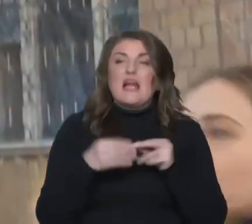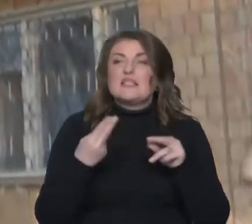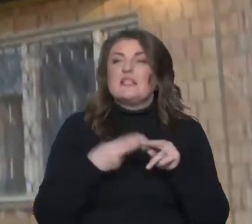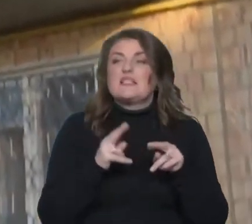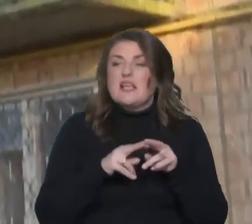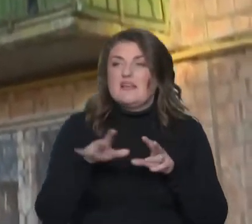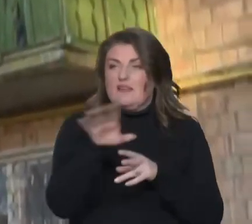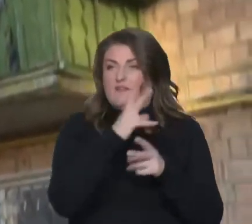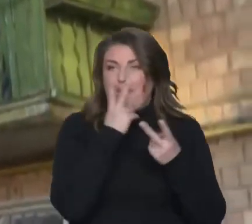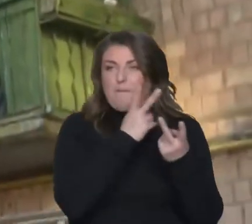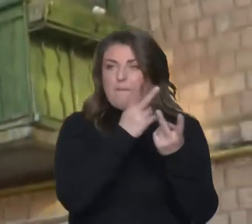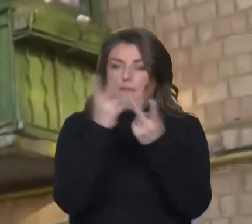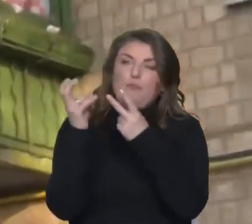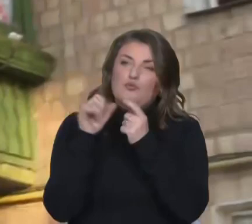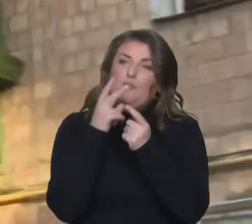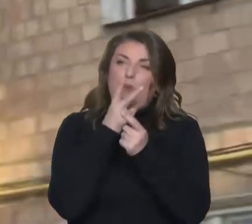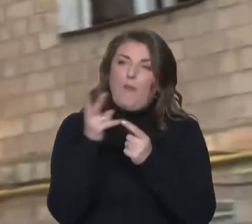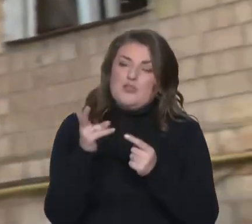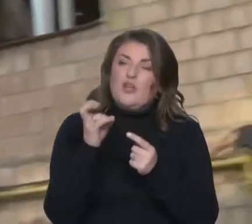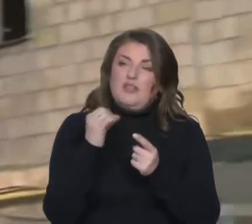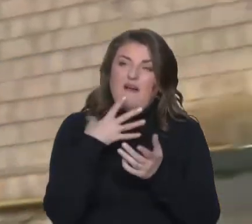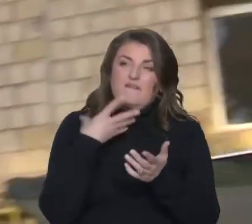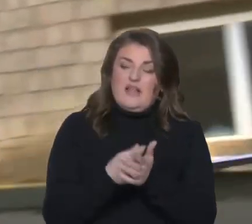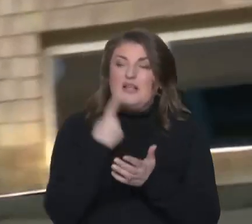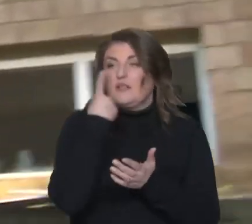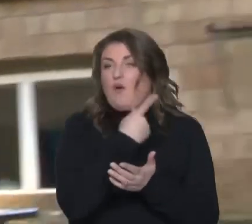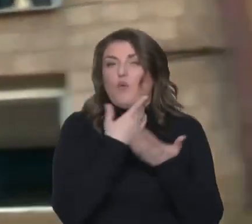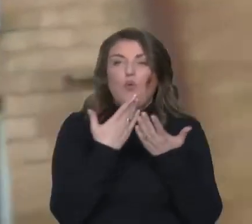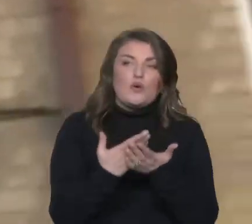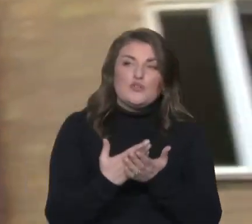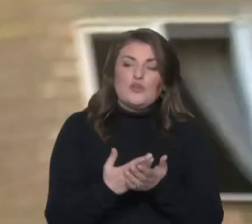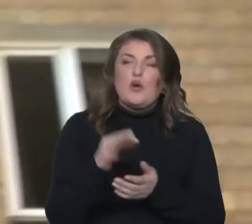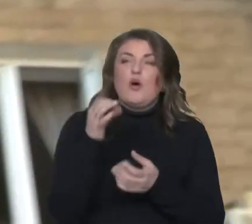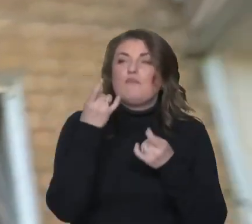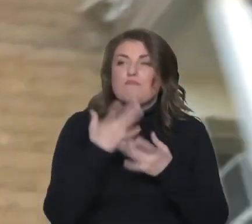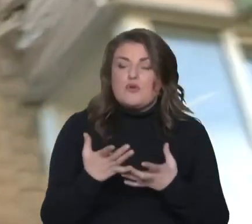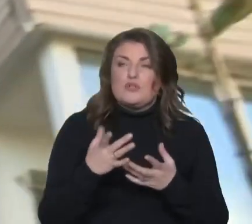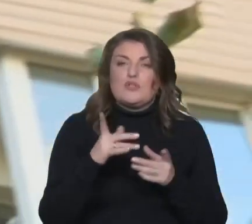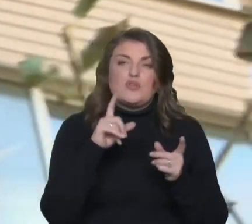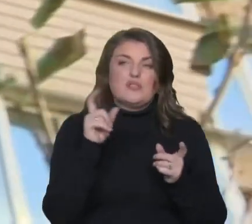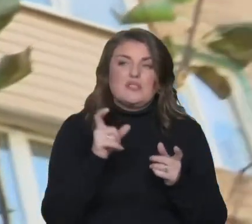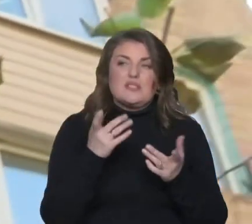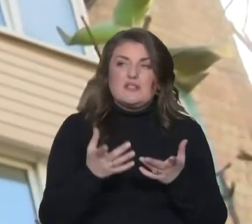цієї атаки ви можете бачити на власні очі. Просто з